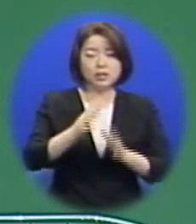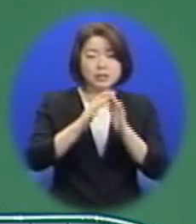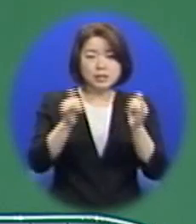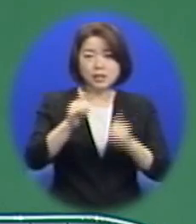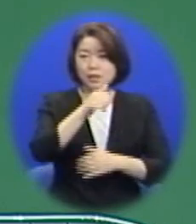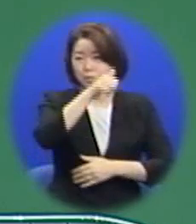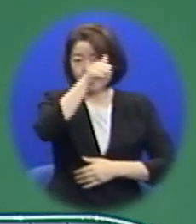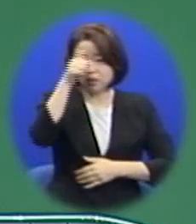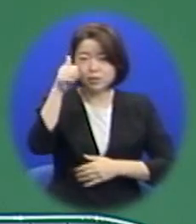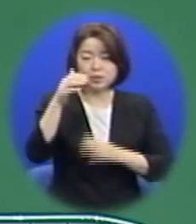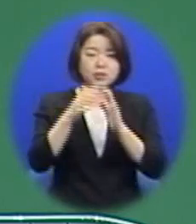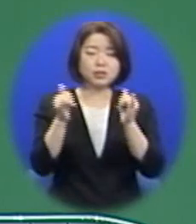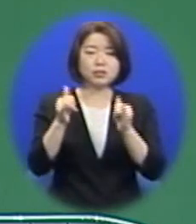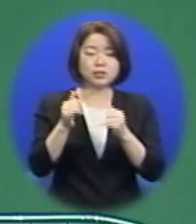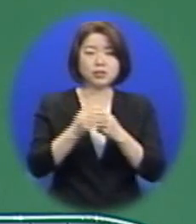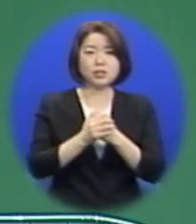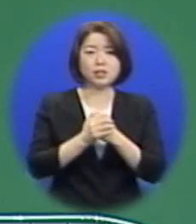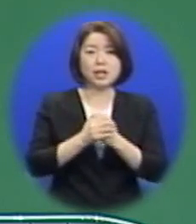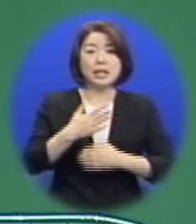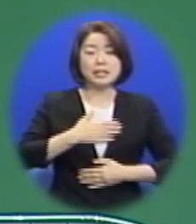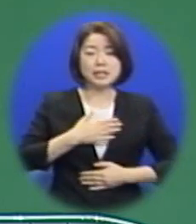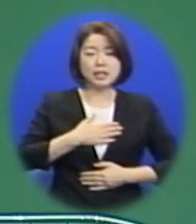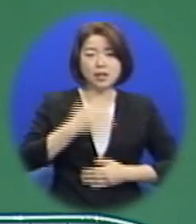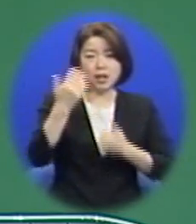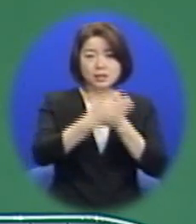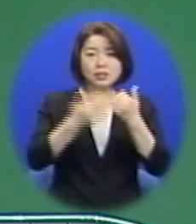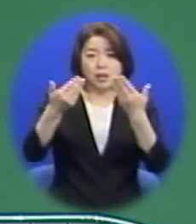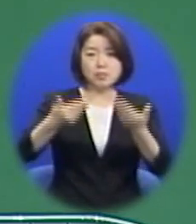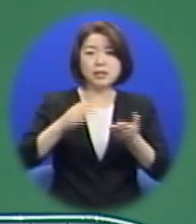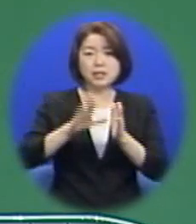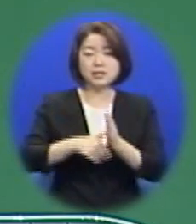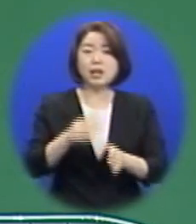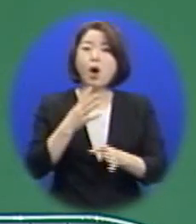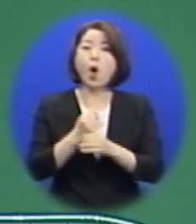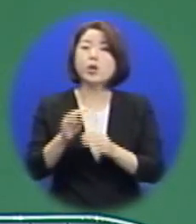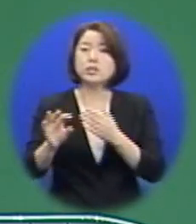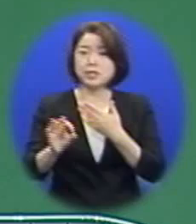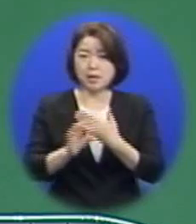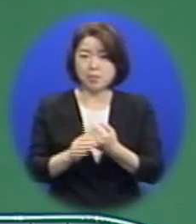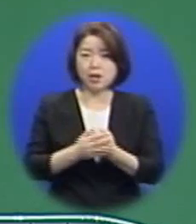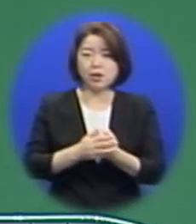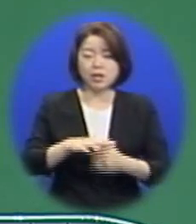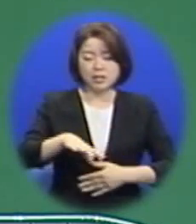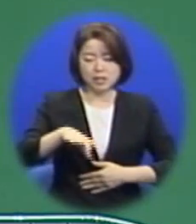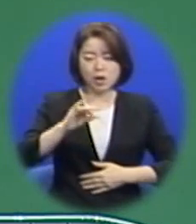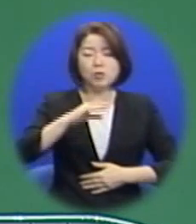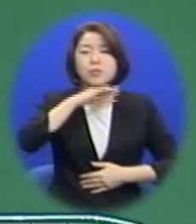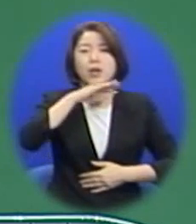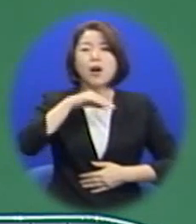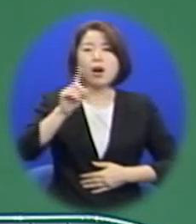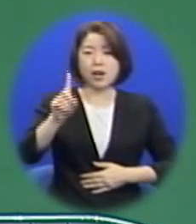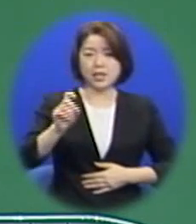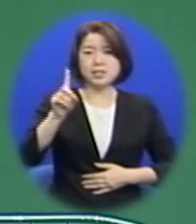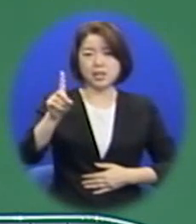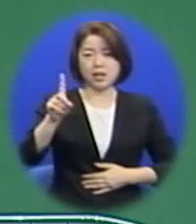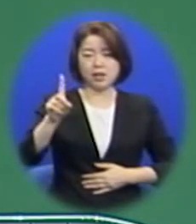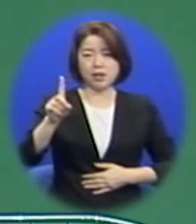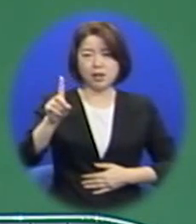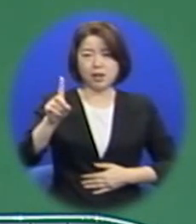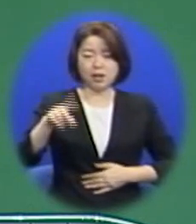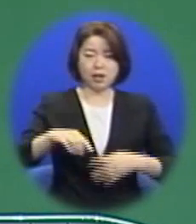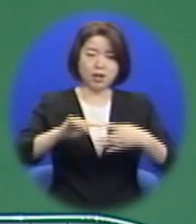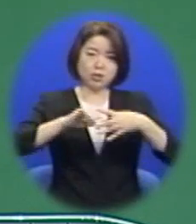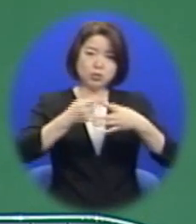이런 이야기를 하더라고요. 자기가 은혜 받은 때가 언제냐면 11살 때 처음이라는 겁니다. 초등학교 다닐